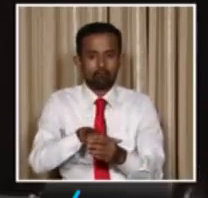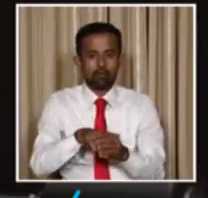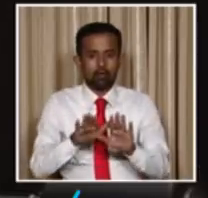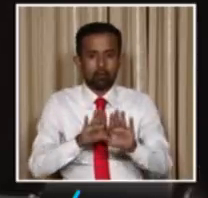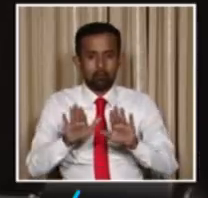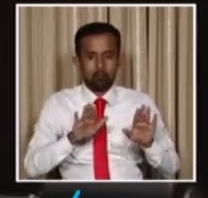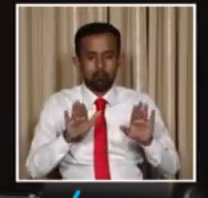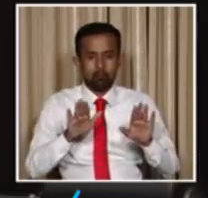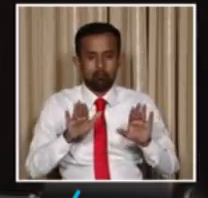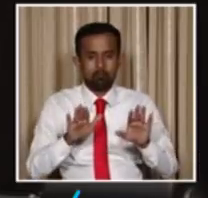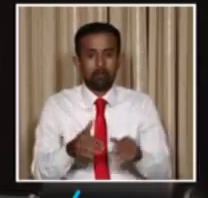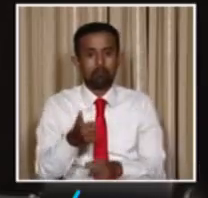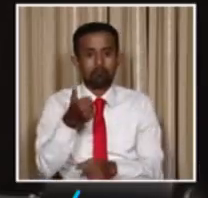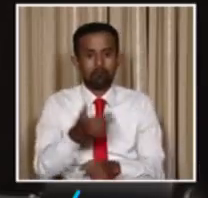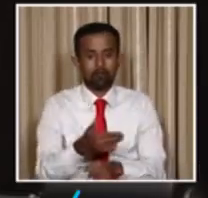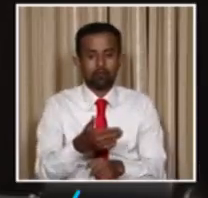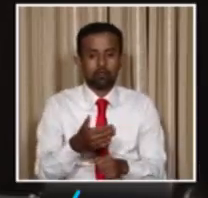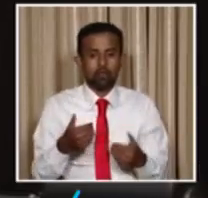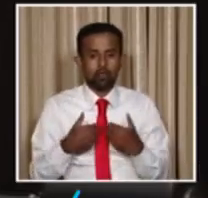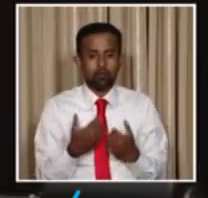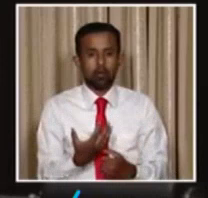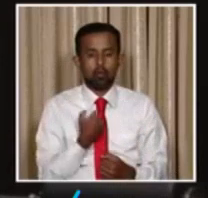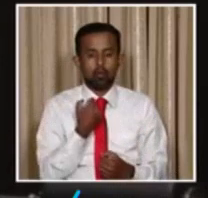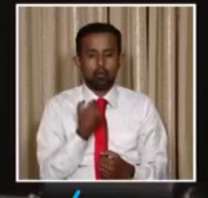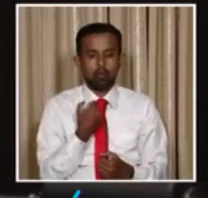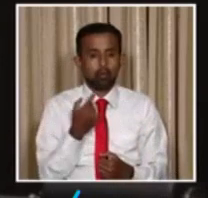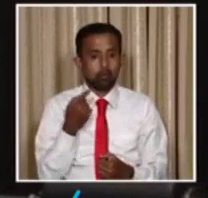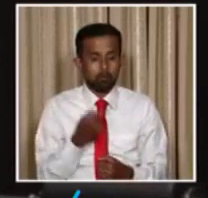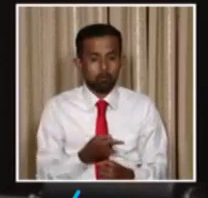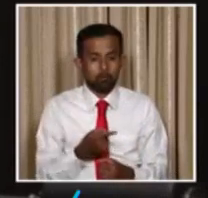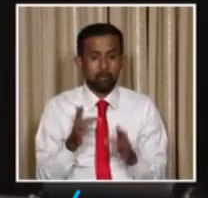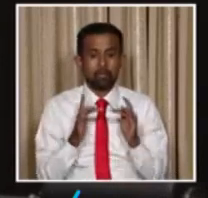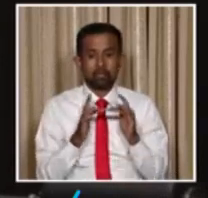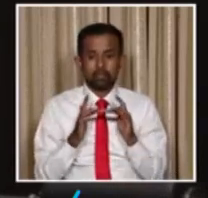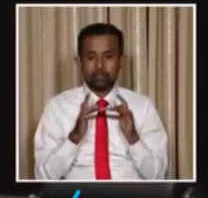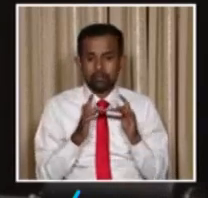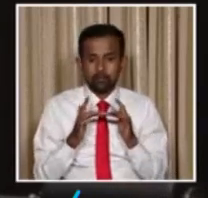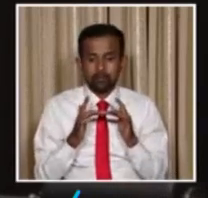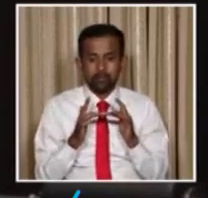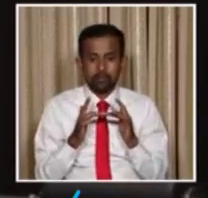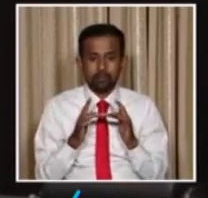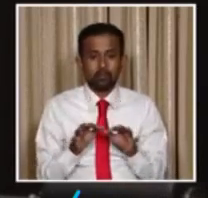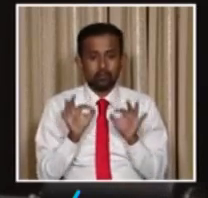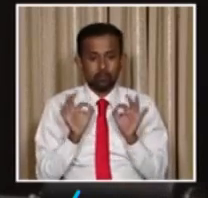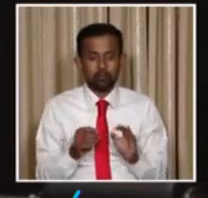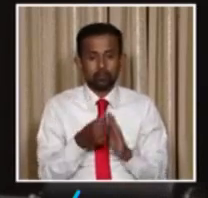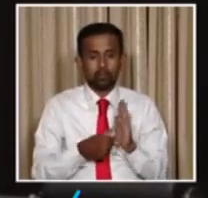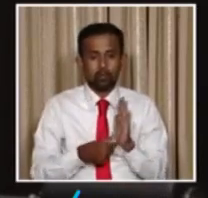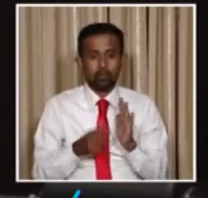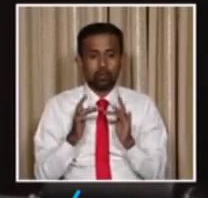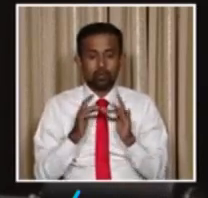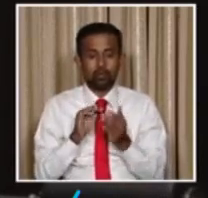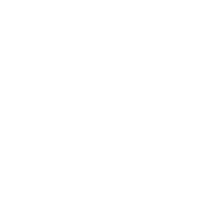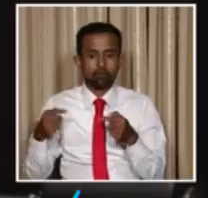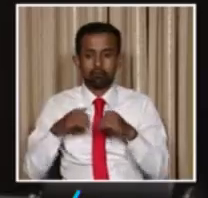නියාමනය කිරීමේ ඉතාමත් වැදගත් කාරණාවක්. අපිට අවශ්‍යතාවය තියෙනවා මේක අන්තර්ජාල නිර්පදිතතා පනත, එහෙම නැත්නම් ඔන්ලයින් සේෆ්ටි